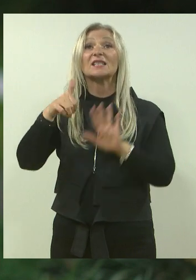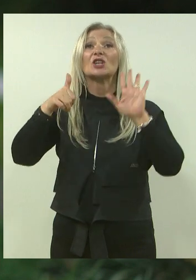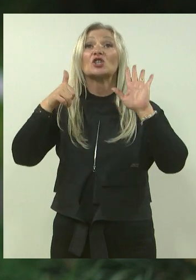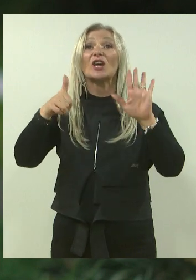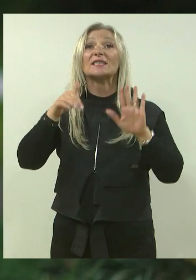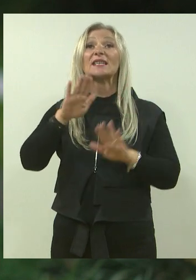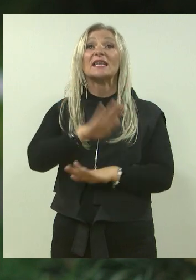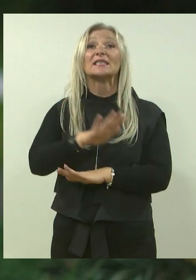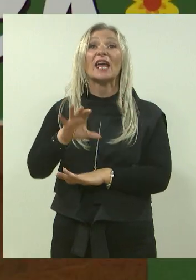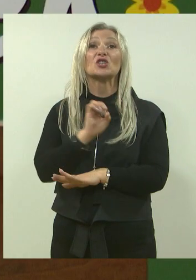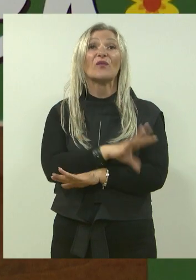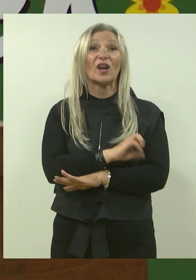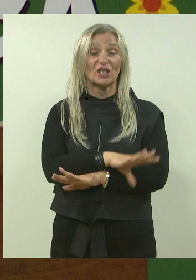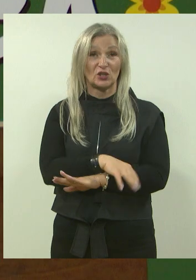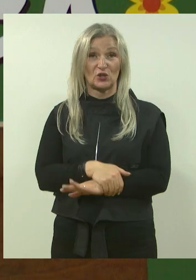6 dječjih vrtića.